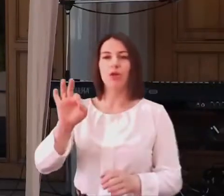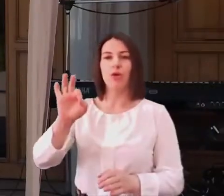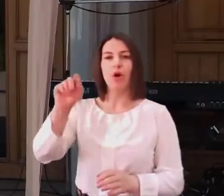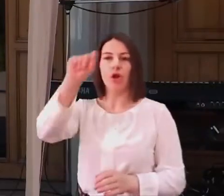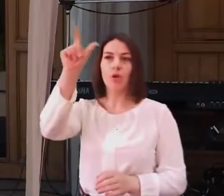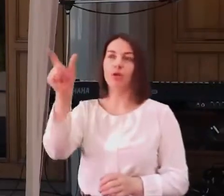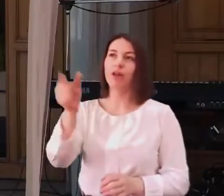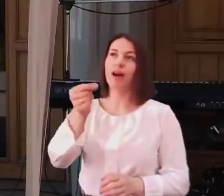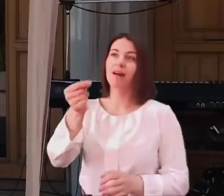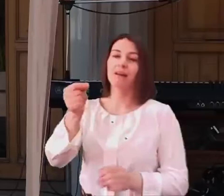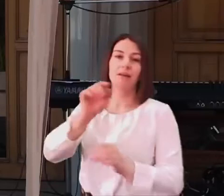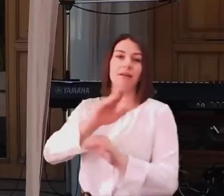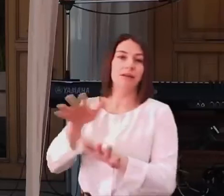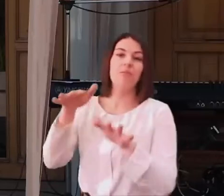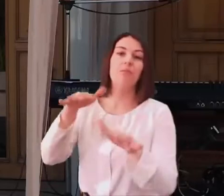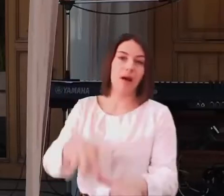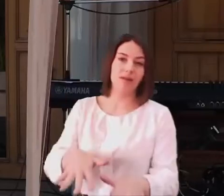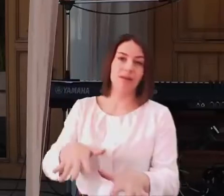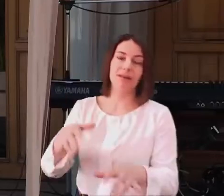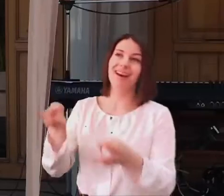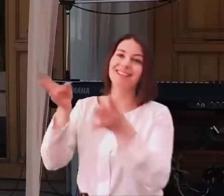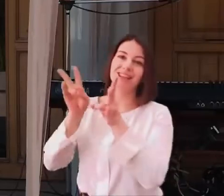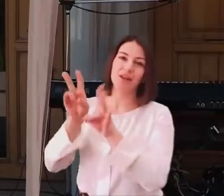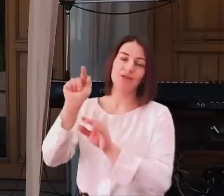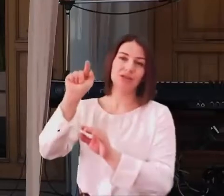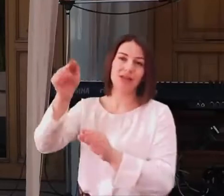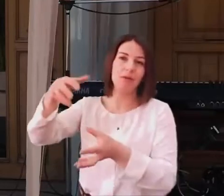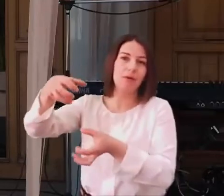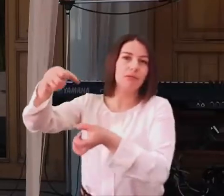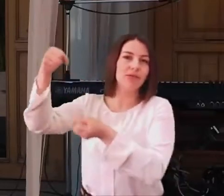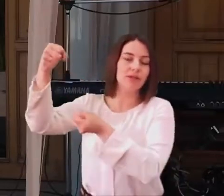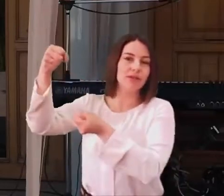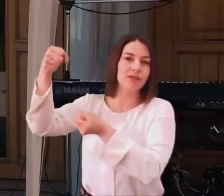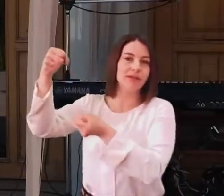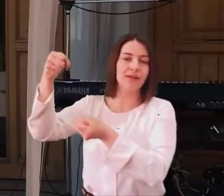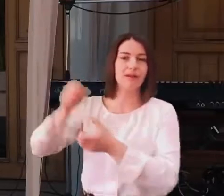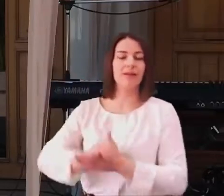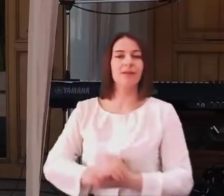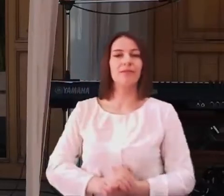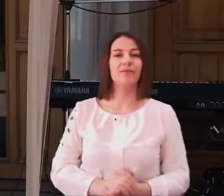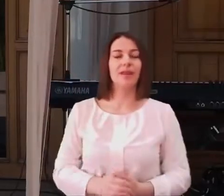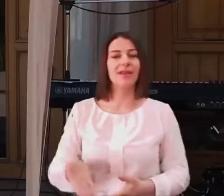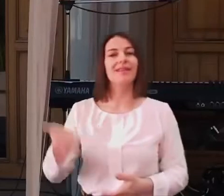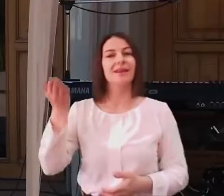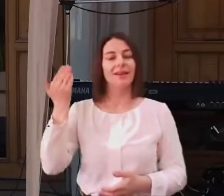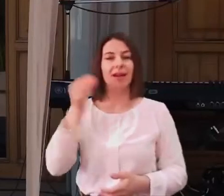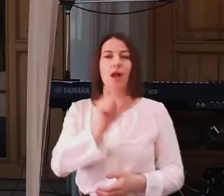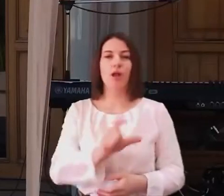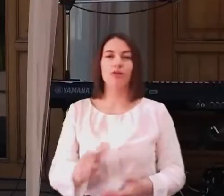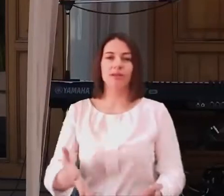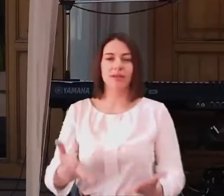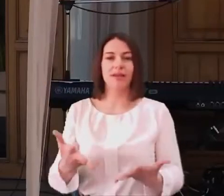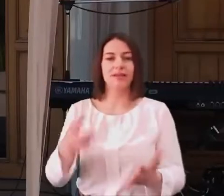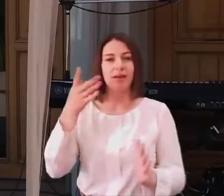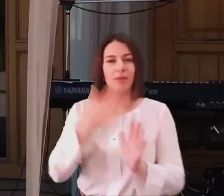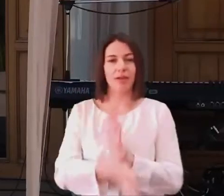же время и не притягивается больше, чем это нужно. И на тот момент люди очень четко понимали и думали о том, что есть